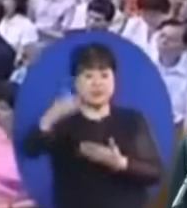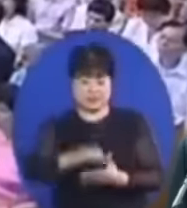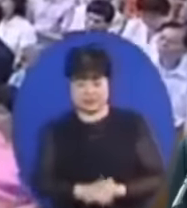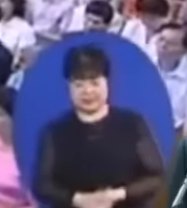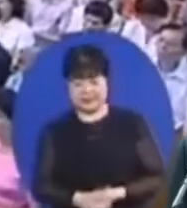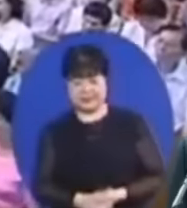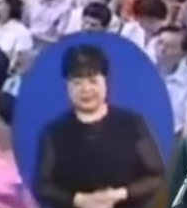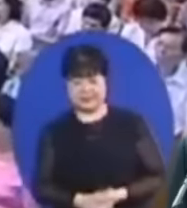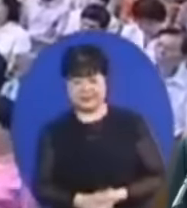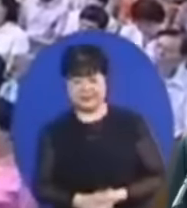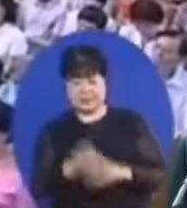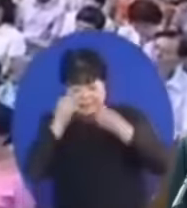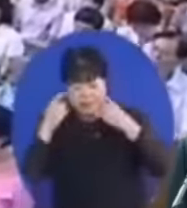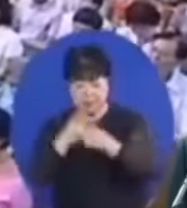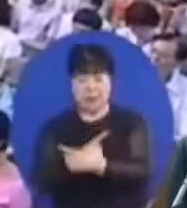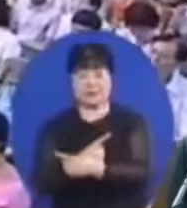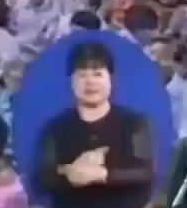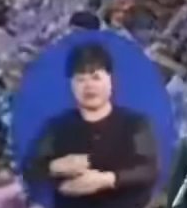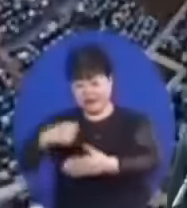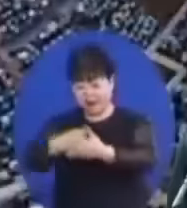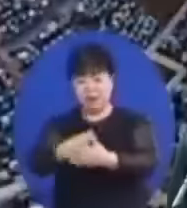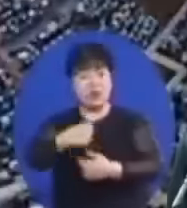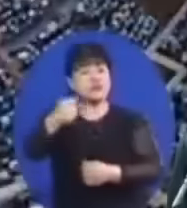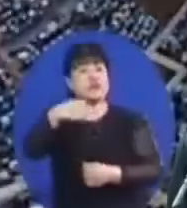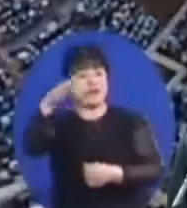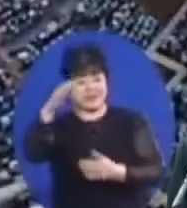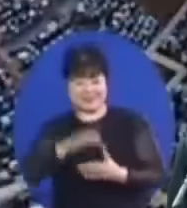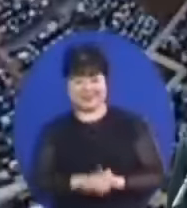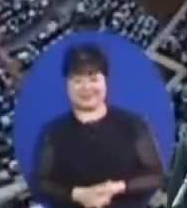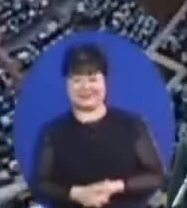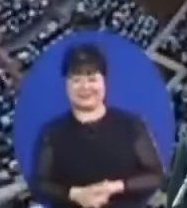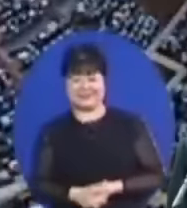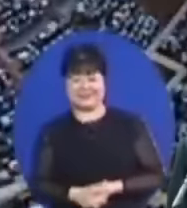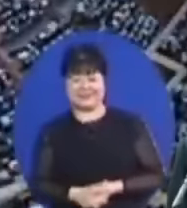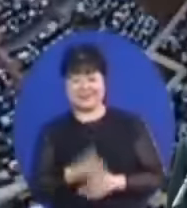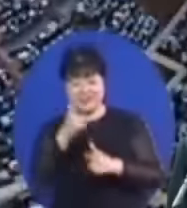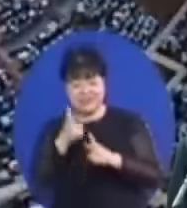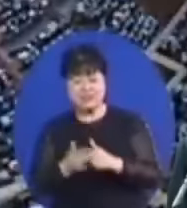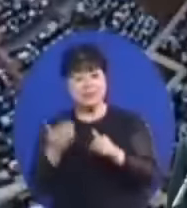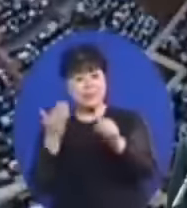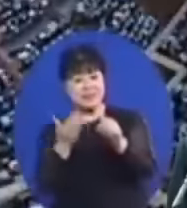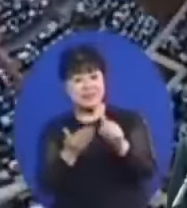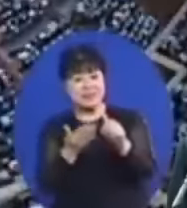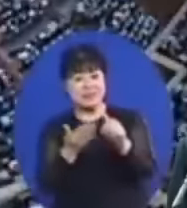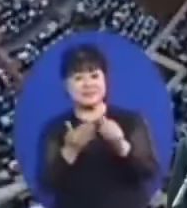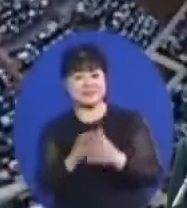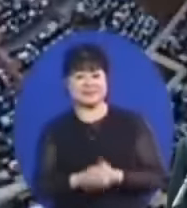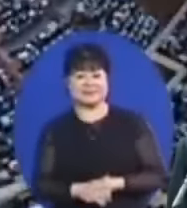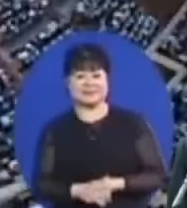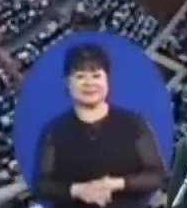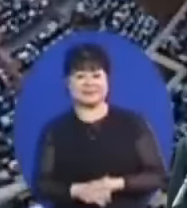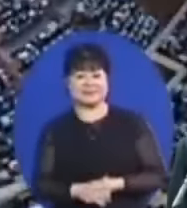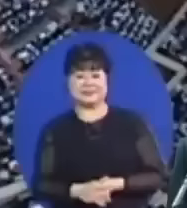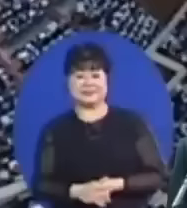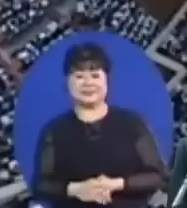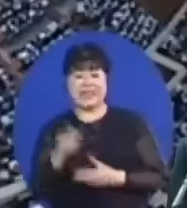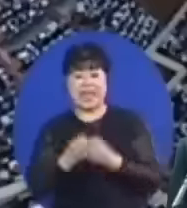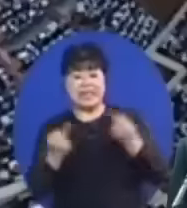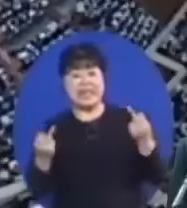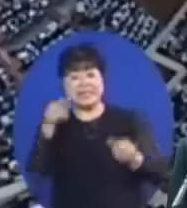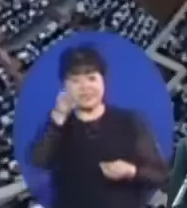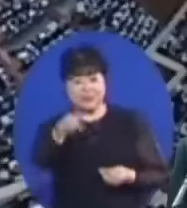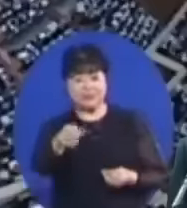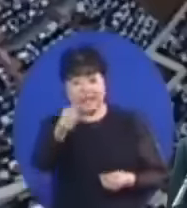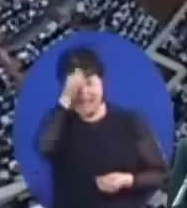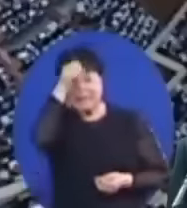벗어버리고 새로운 사람이 되겠다는 각오를 가지고 나가야 되는 것입니다. 에덴 동산에서 아담과 하와가 범죄했을 때